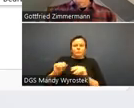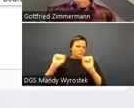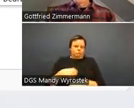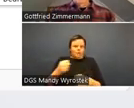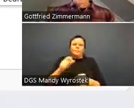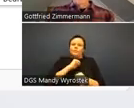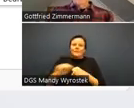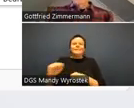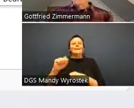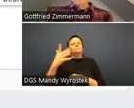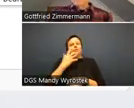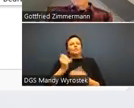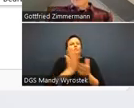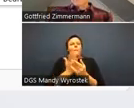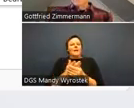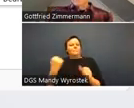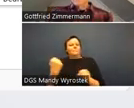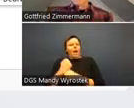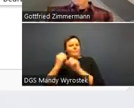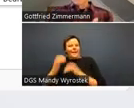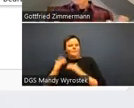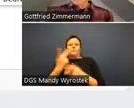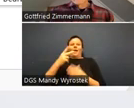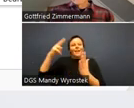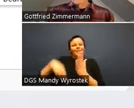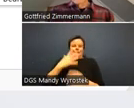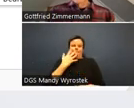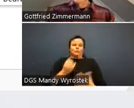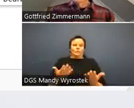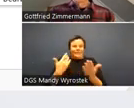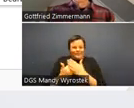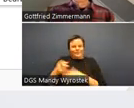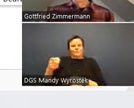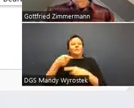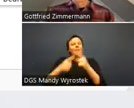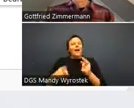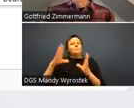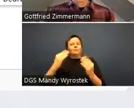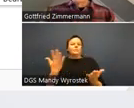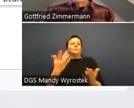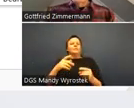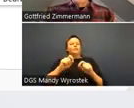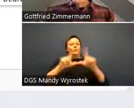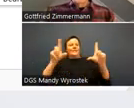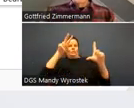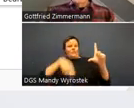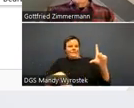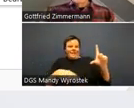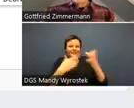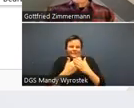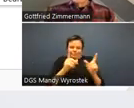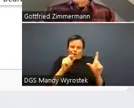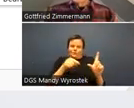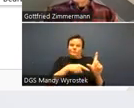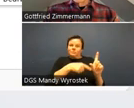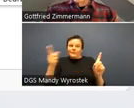einen Screenreader. Das heißt, wenn sie nicht sehen können oder schlecht sehen können, was auf dem Bildschirm steht, dann kann